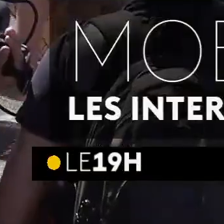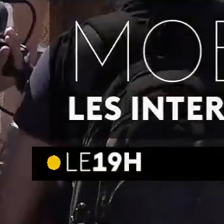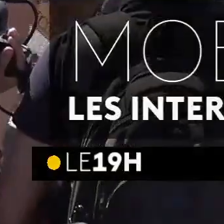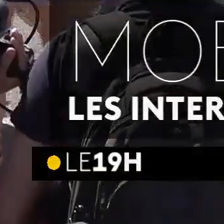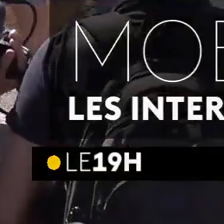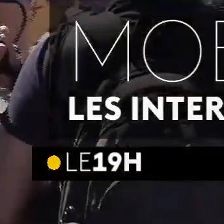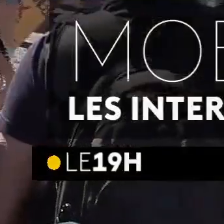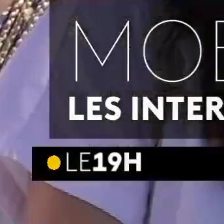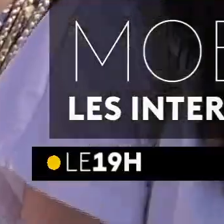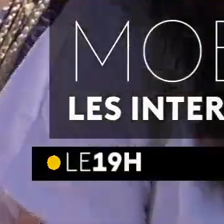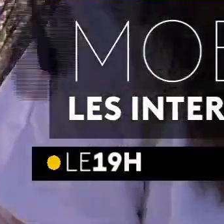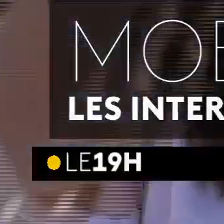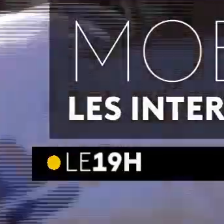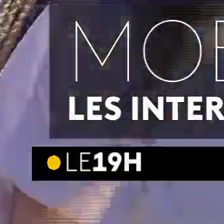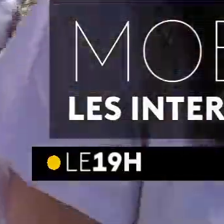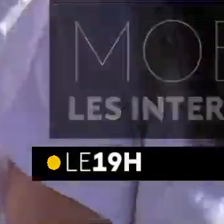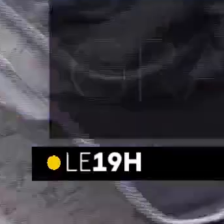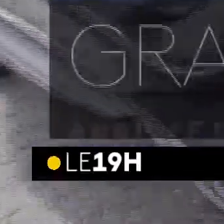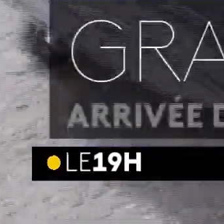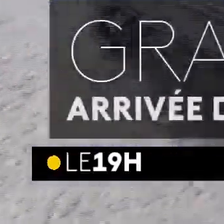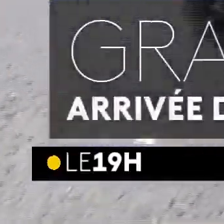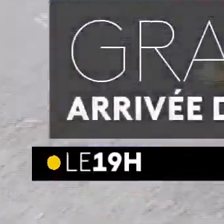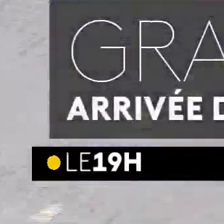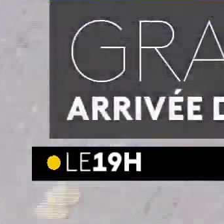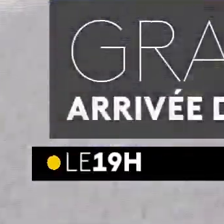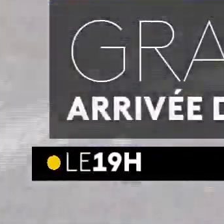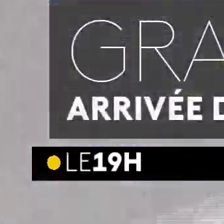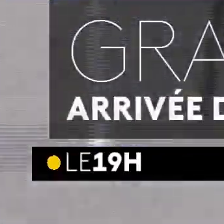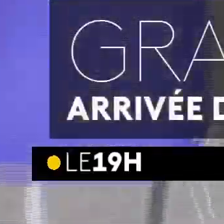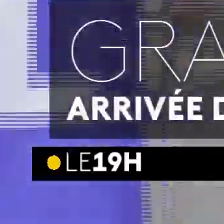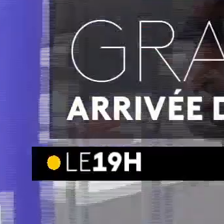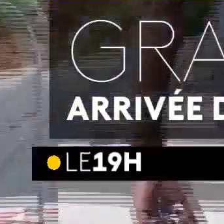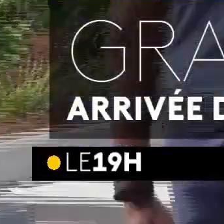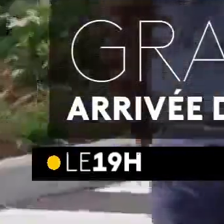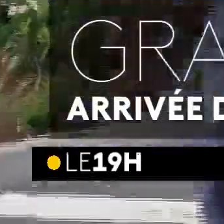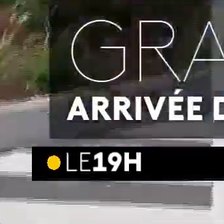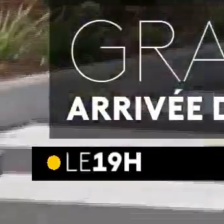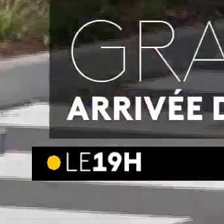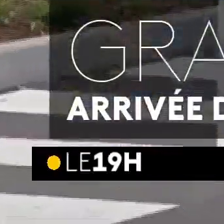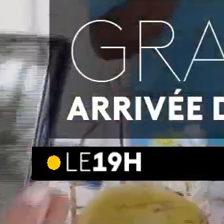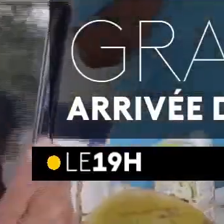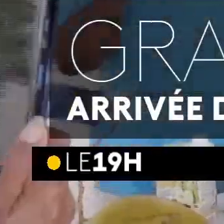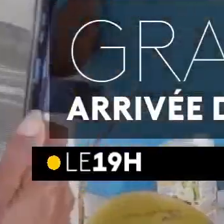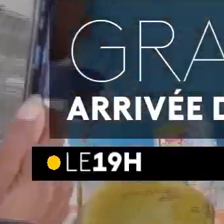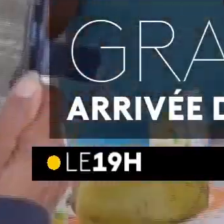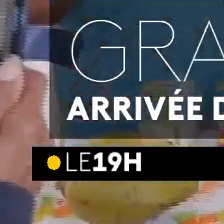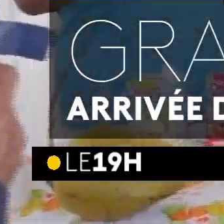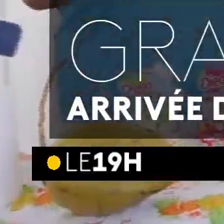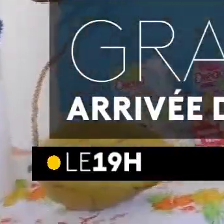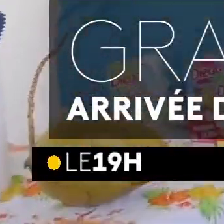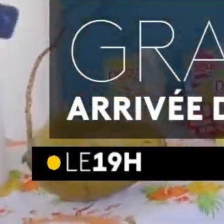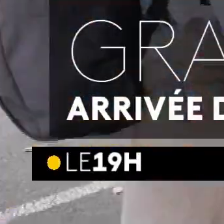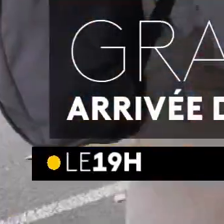contre l'absence de médecins formateurs. Les coureurs extérieurs du Grand Raid arrivent progressivement à La Réunion. Un comité d'accueil a